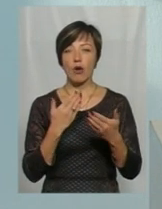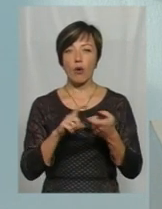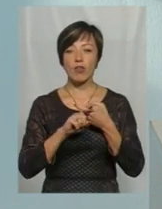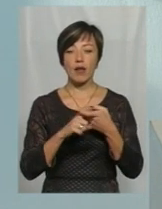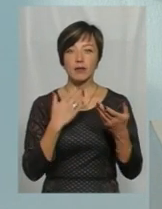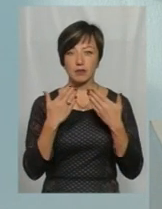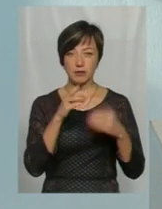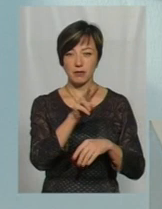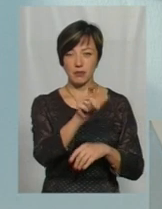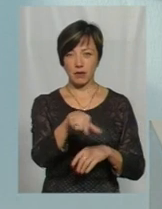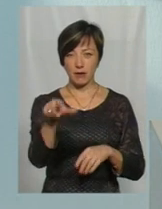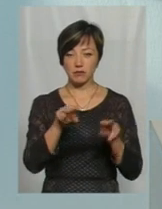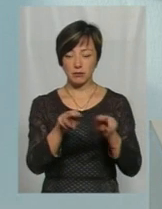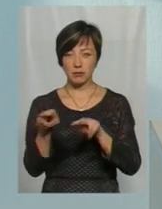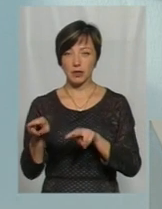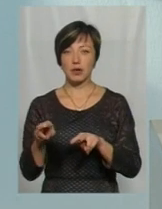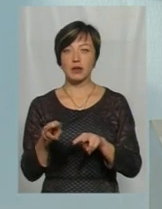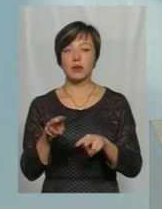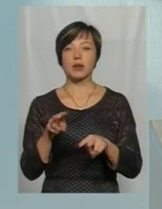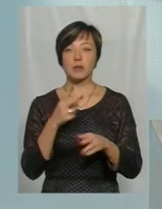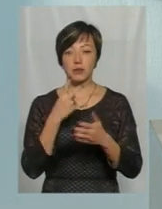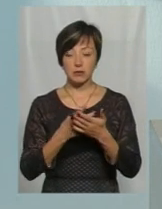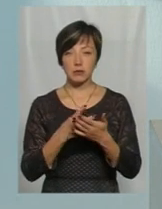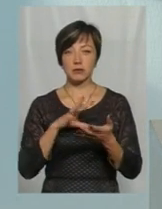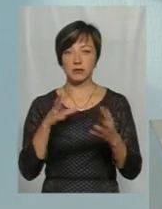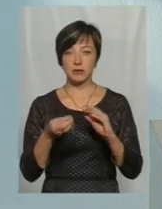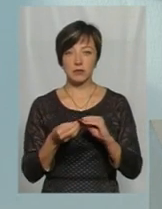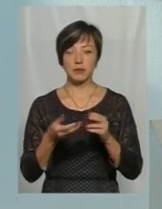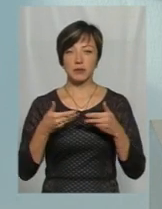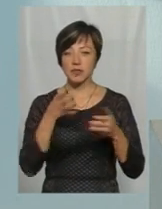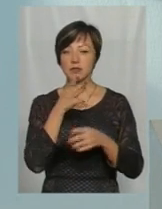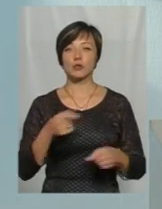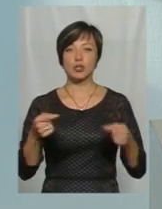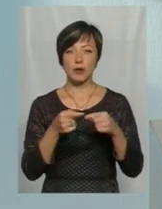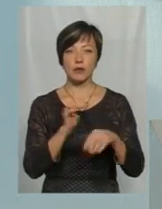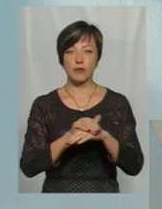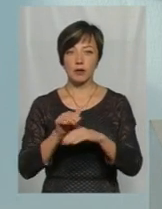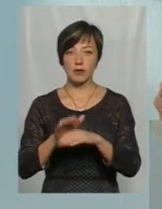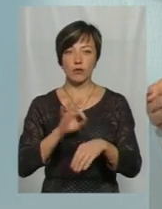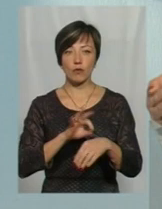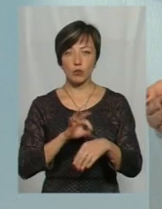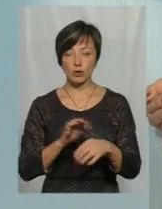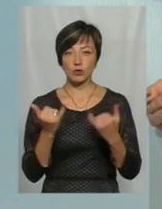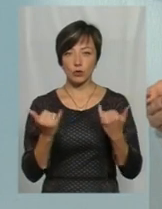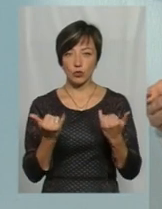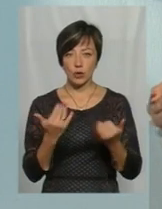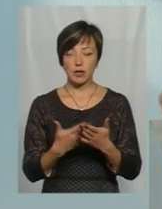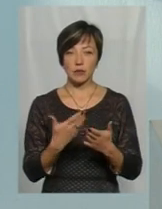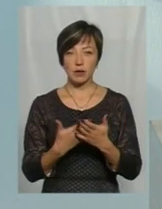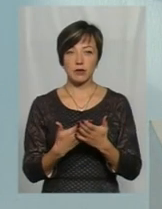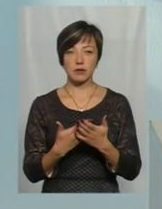медичне спостереження за контактними, приводить до того, що от ми своєчасно виявляємо хворих, як сьогодні, до